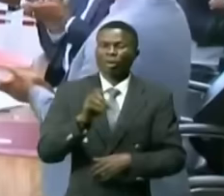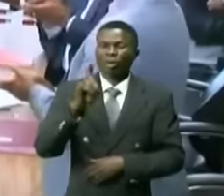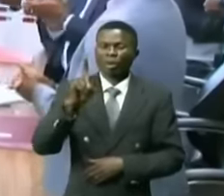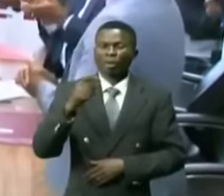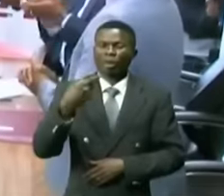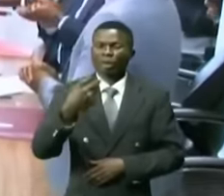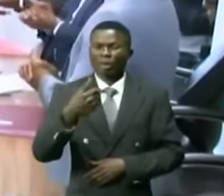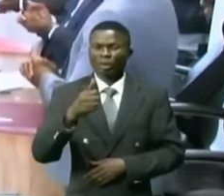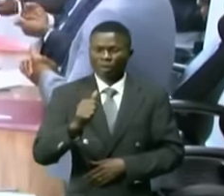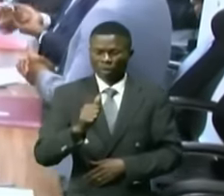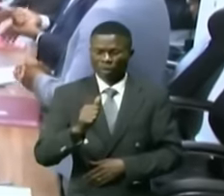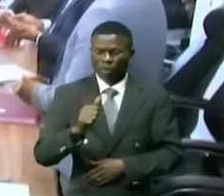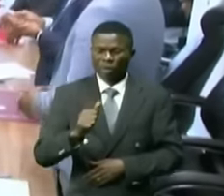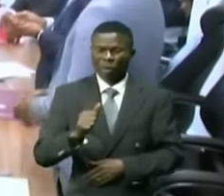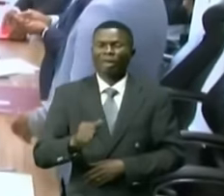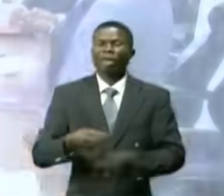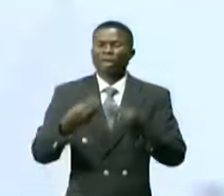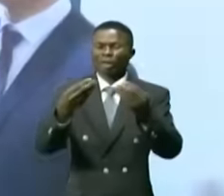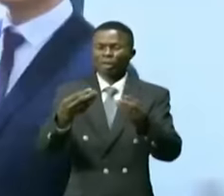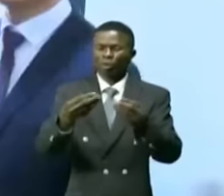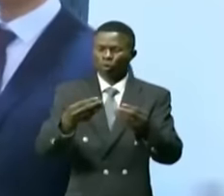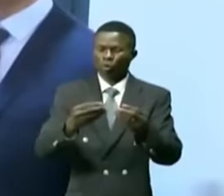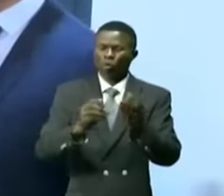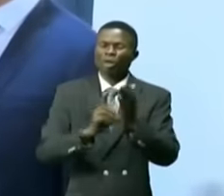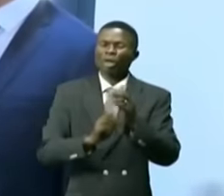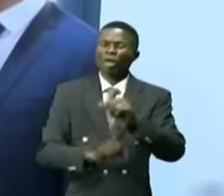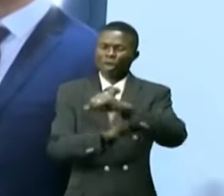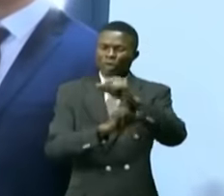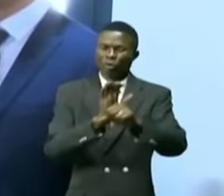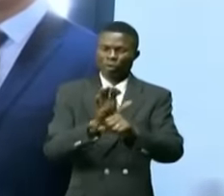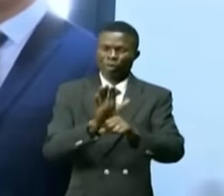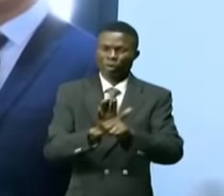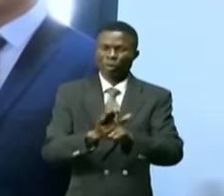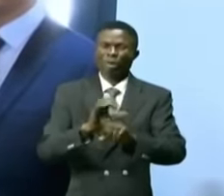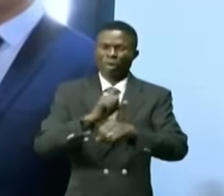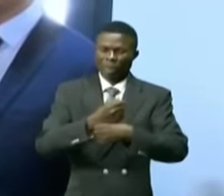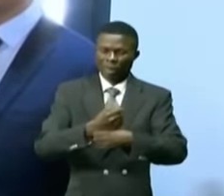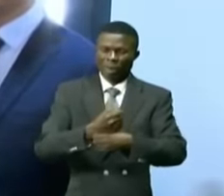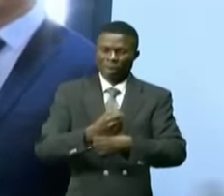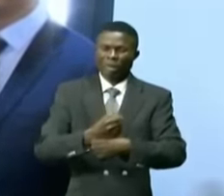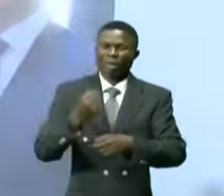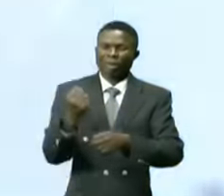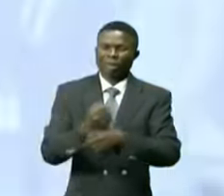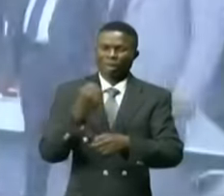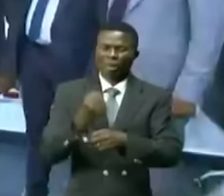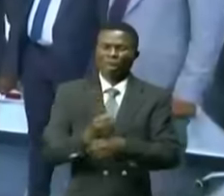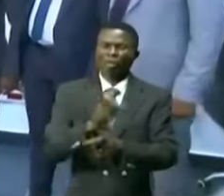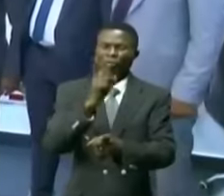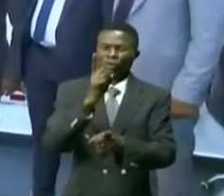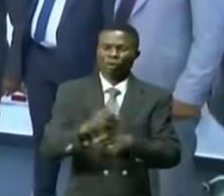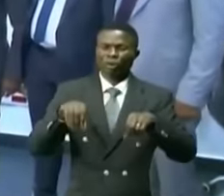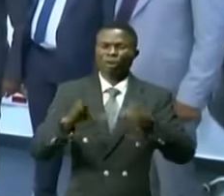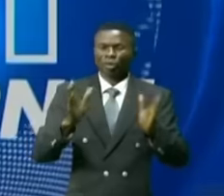Cachal s'évertue à relever sans relâche afin de parvenir à la création de la vraie classe moyenne congolaise.